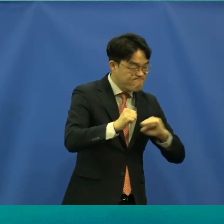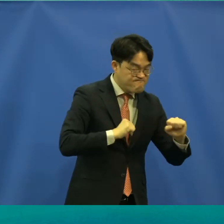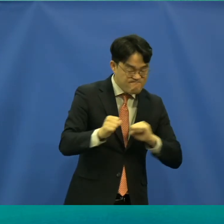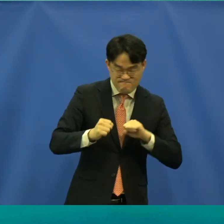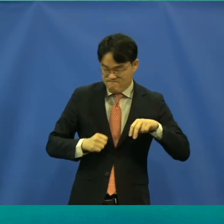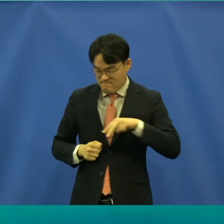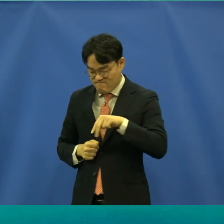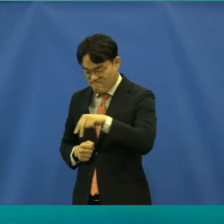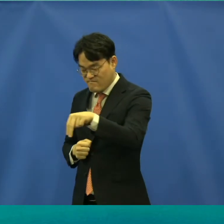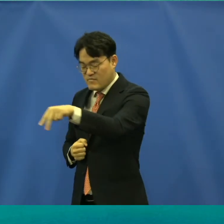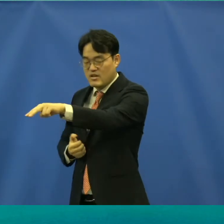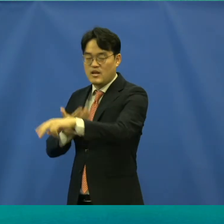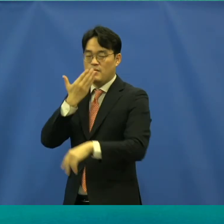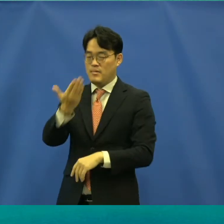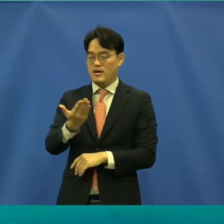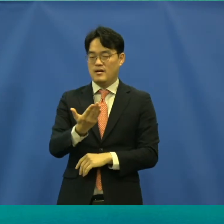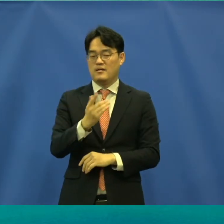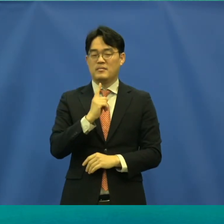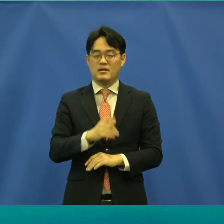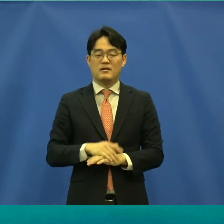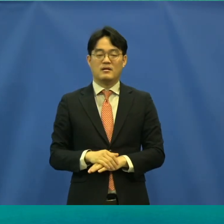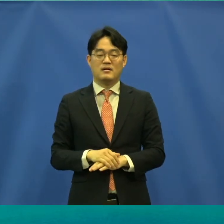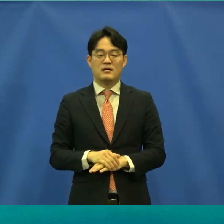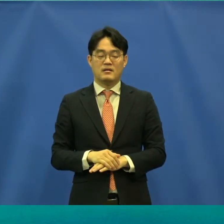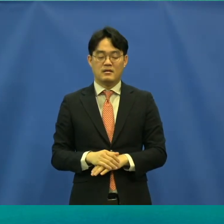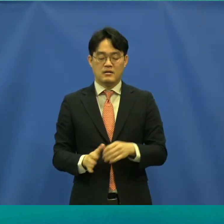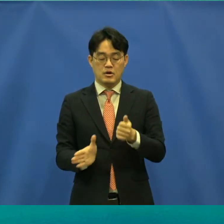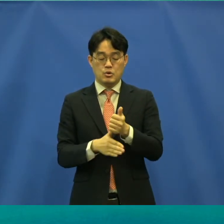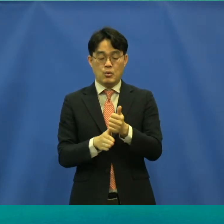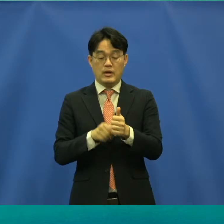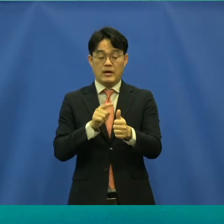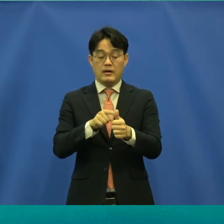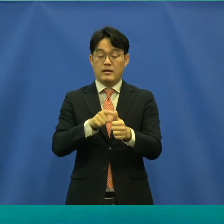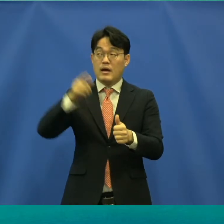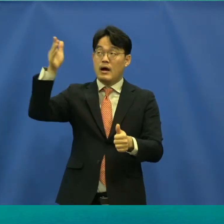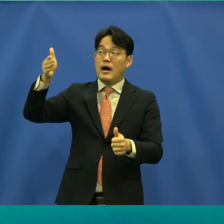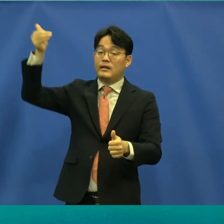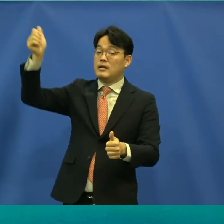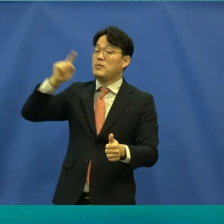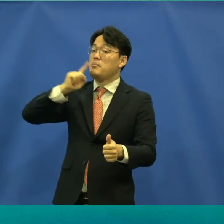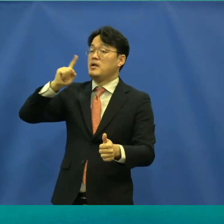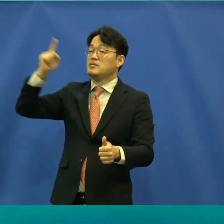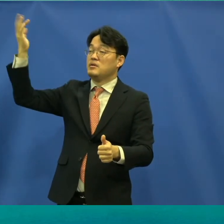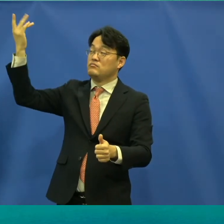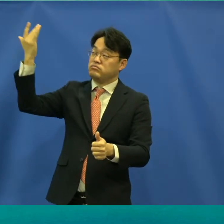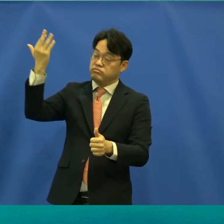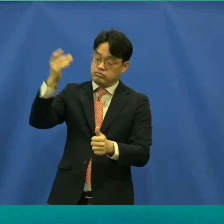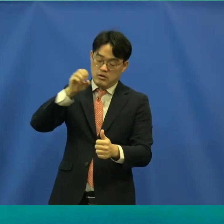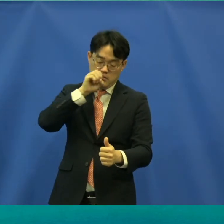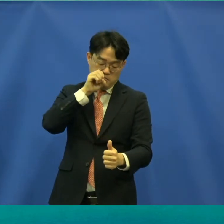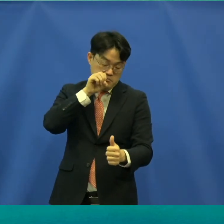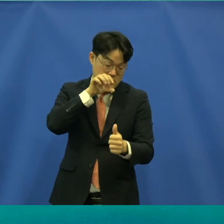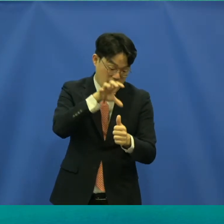요나에게 여호와의 말씀이 임하는 순간 요나의 존재를 결정합니다.